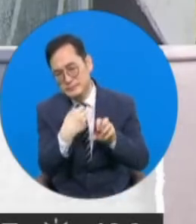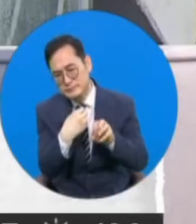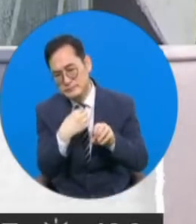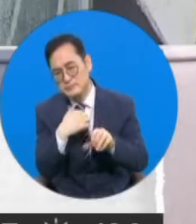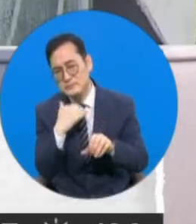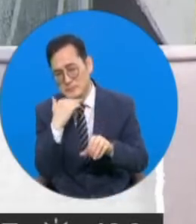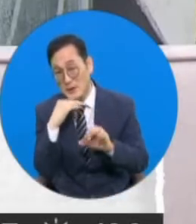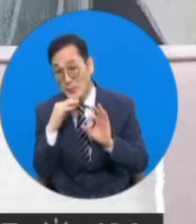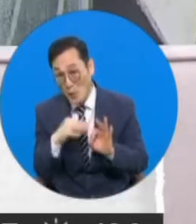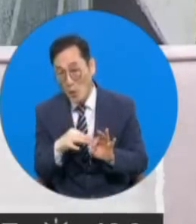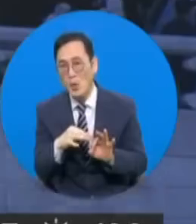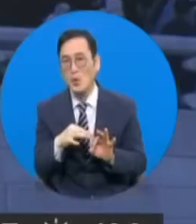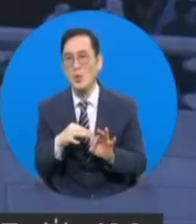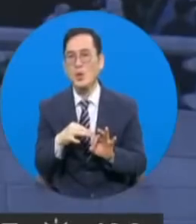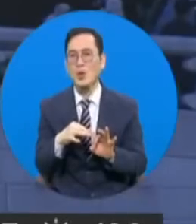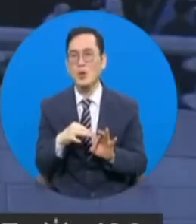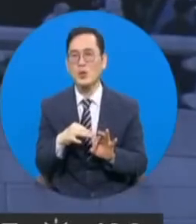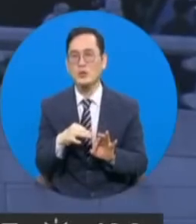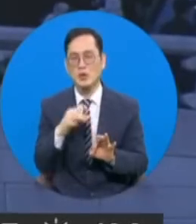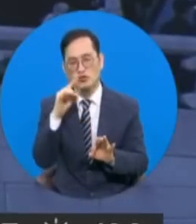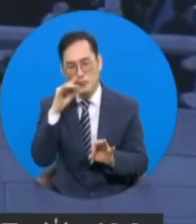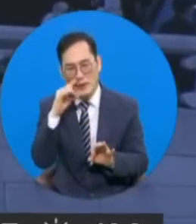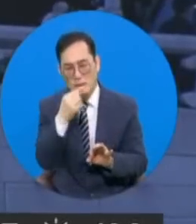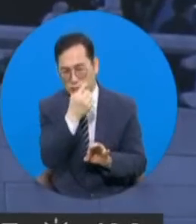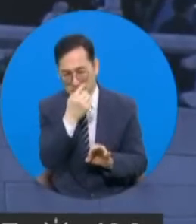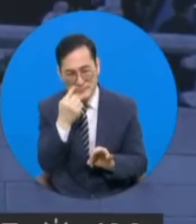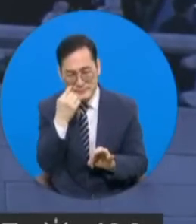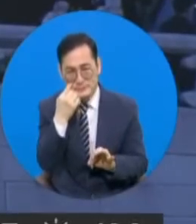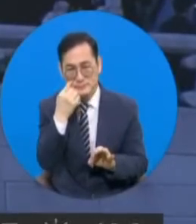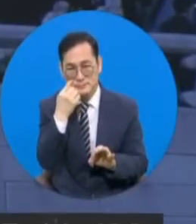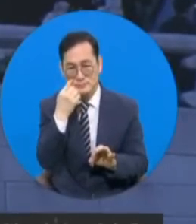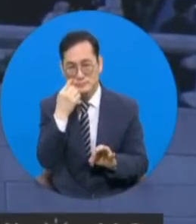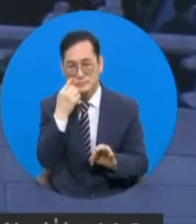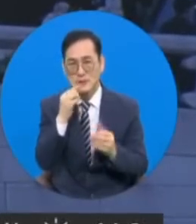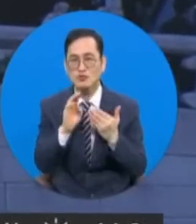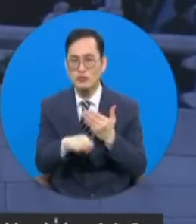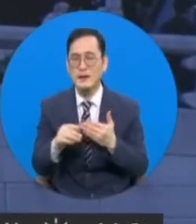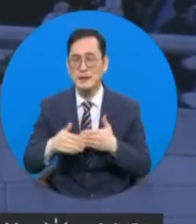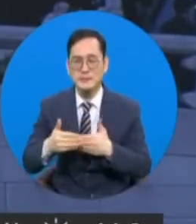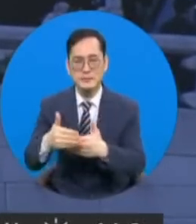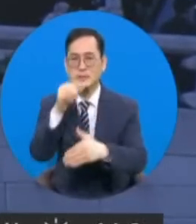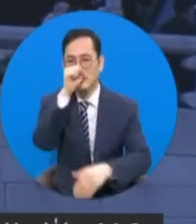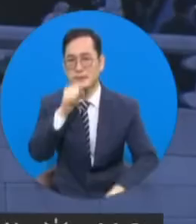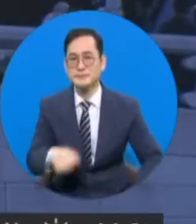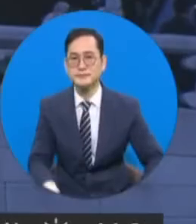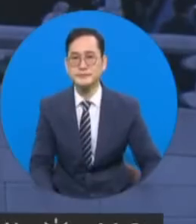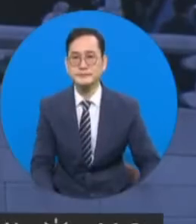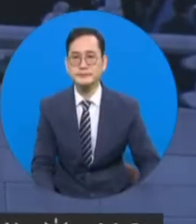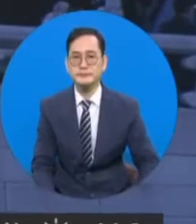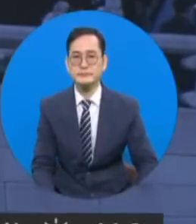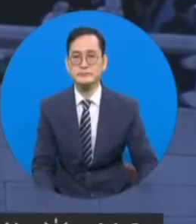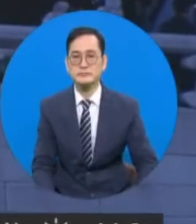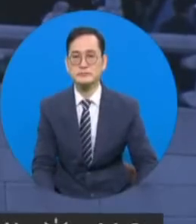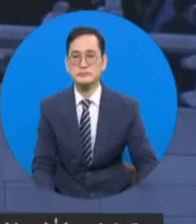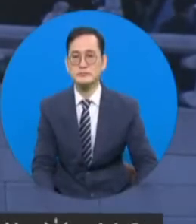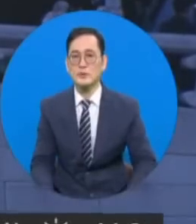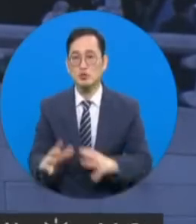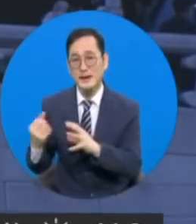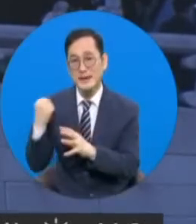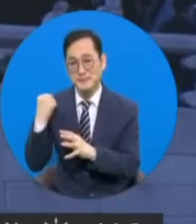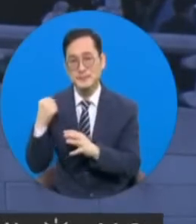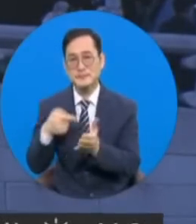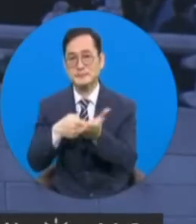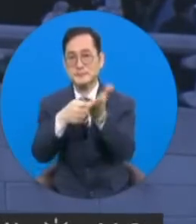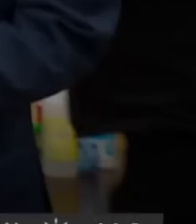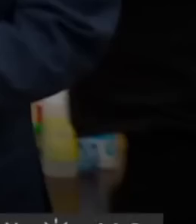예 여당에서는 김남국 의원을 국회윤리위에 징계한을 제출했습니다 들어보겠습니다 전주의